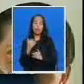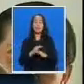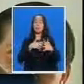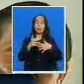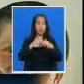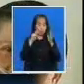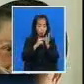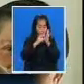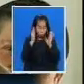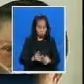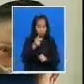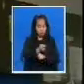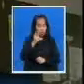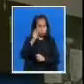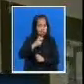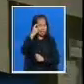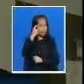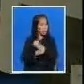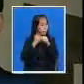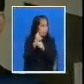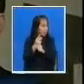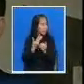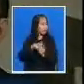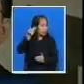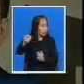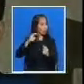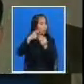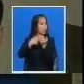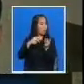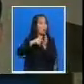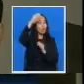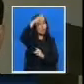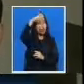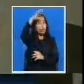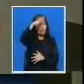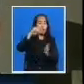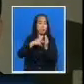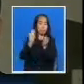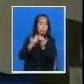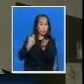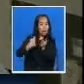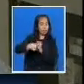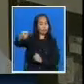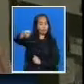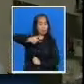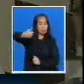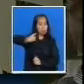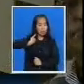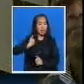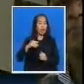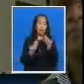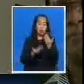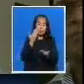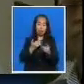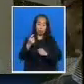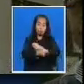จว่าในชีวิตแต่ละปีเนี่ยไม่ใช่ว่าดินฟ้าอากาศลงโทษขึ้นมาก ็ เรียกว่าล้มเหลวไปทั้งปีอะไรท